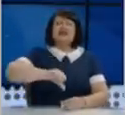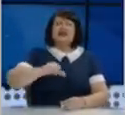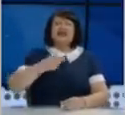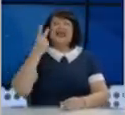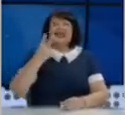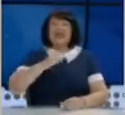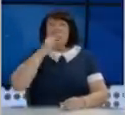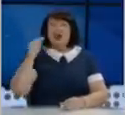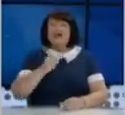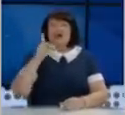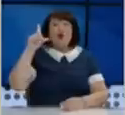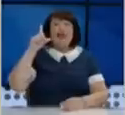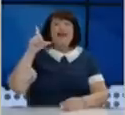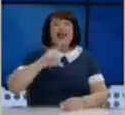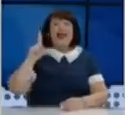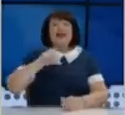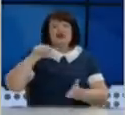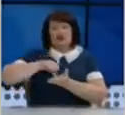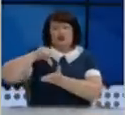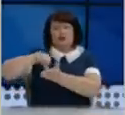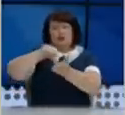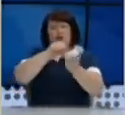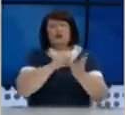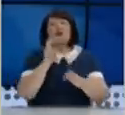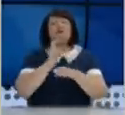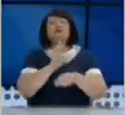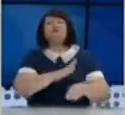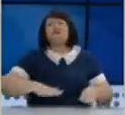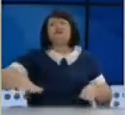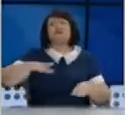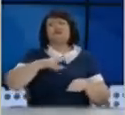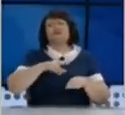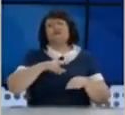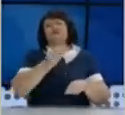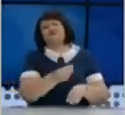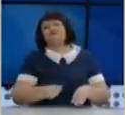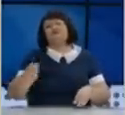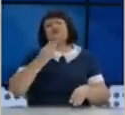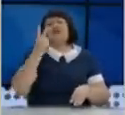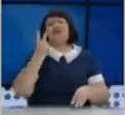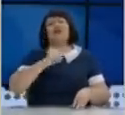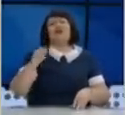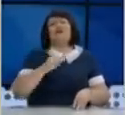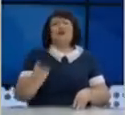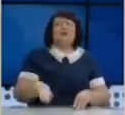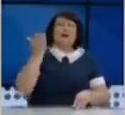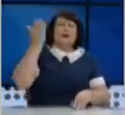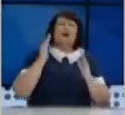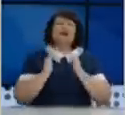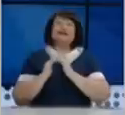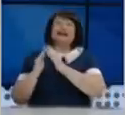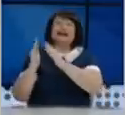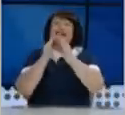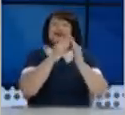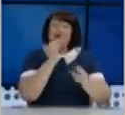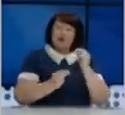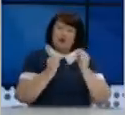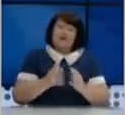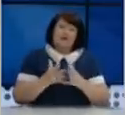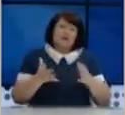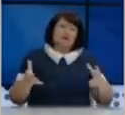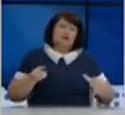2 ευρώ ανά λίτρο στα αστικά κέντρα, ενώ στην υπόλοιπη Ελλάδα τα έχει υπερβεί. Το στεγαστικό πρόβλημα